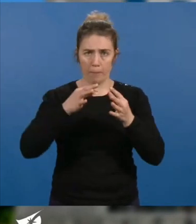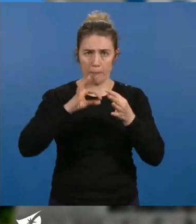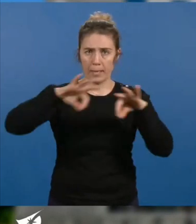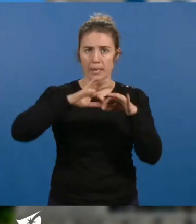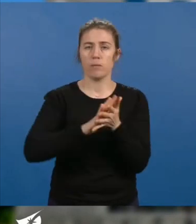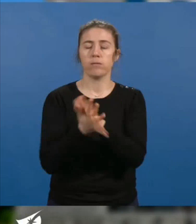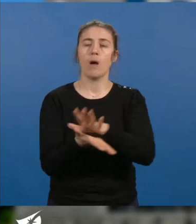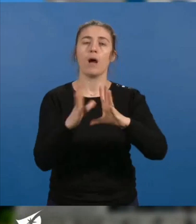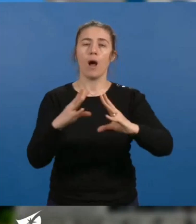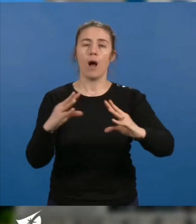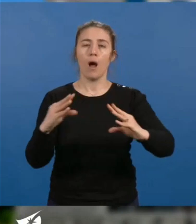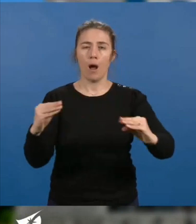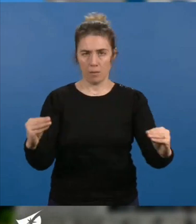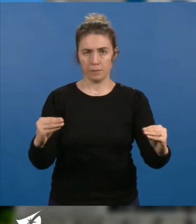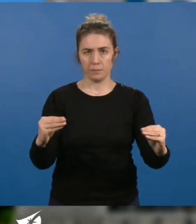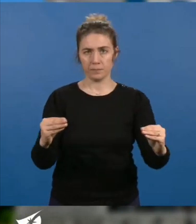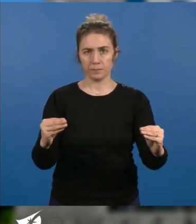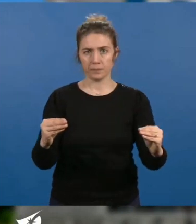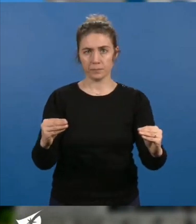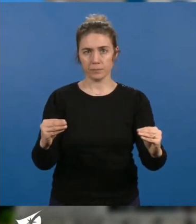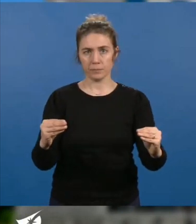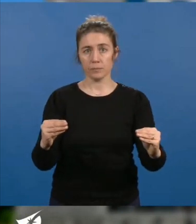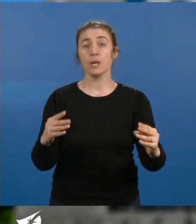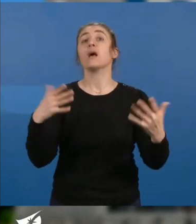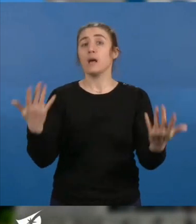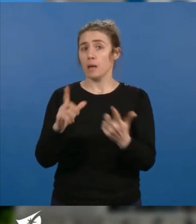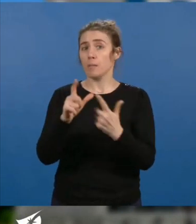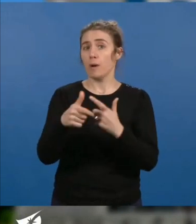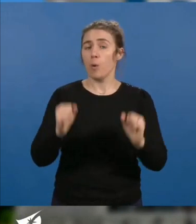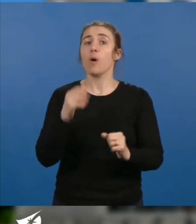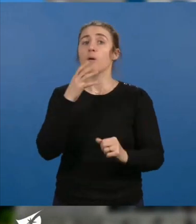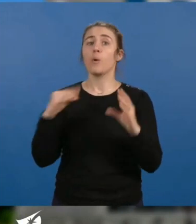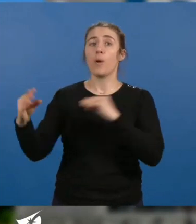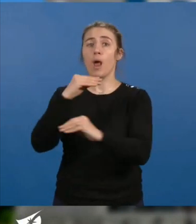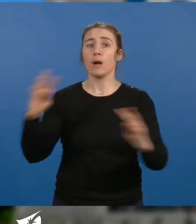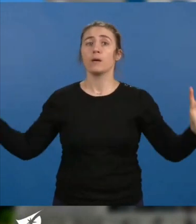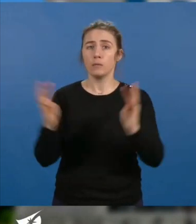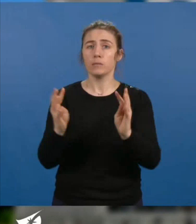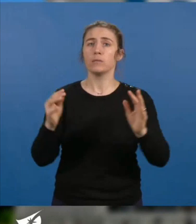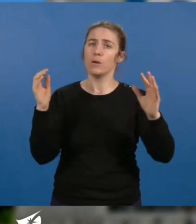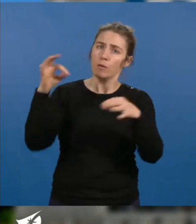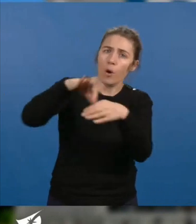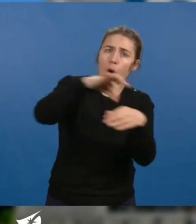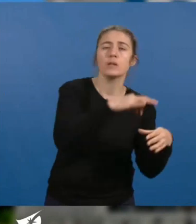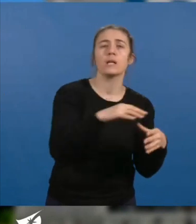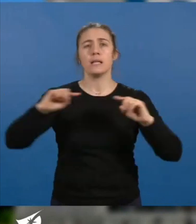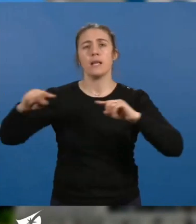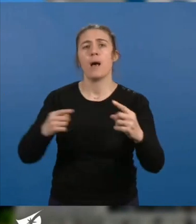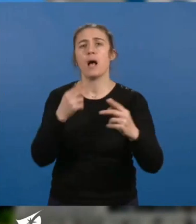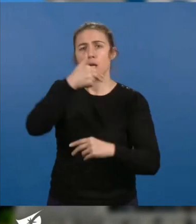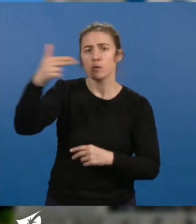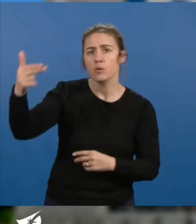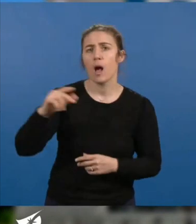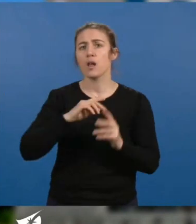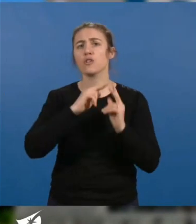Le cas échéant, il faut appeler à un référendum initiative populaire, avec l'ouverture d'un grand débat national où chacun